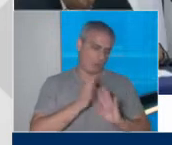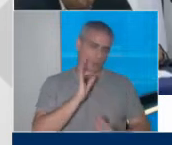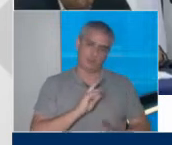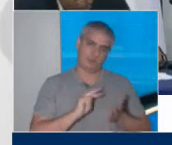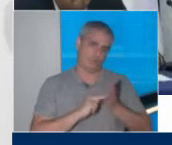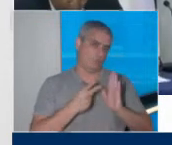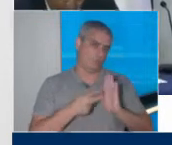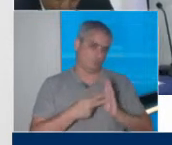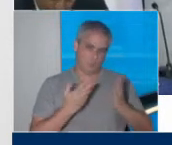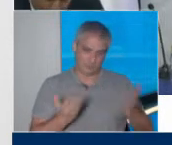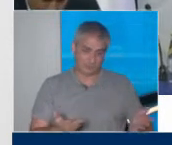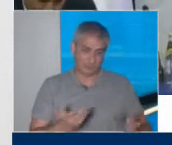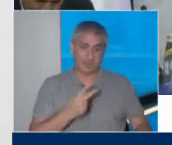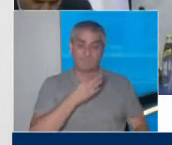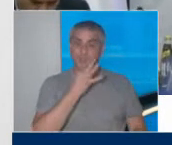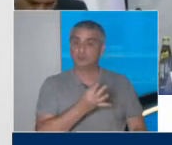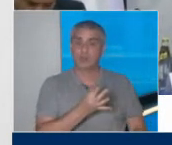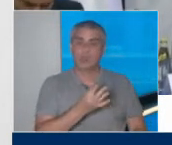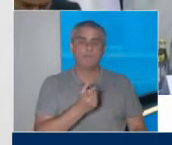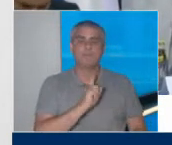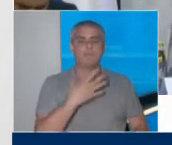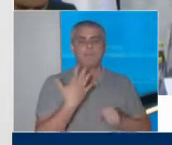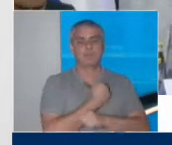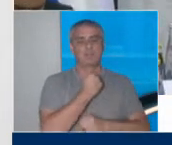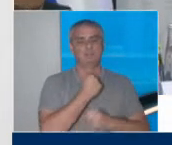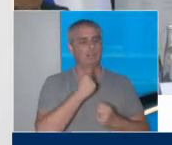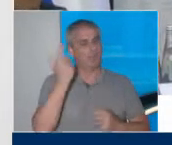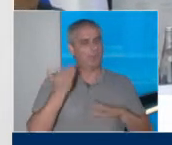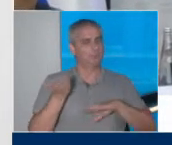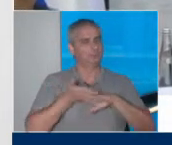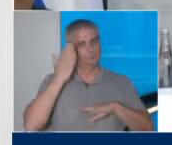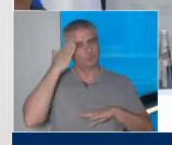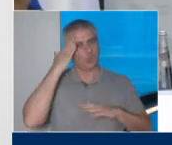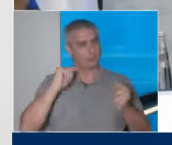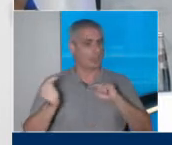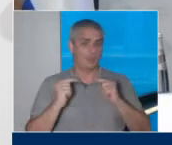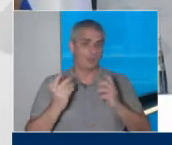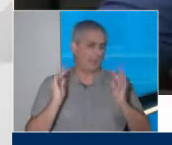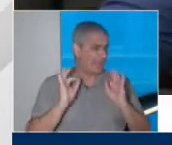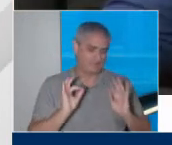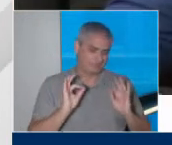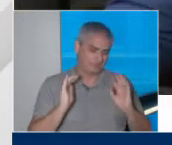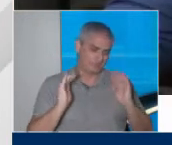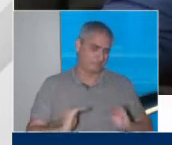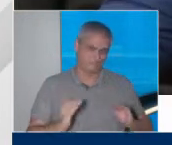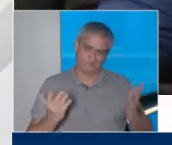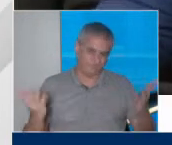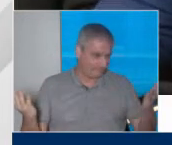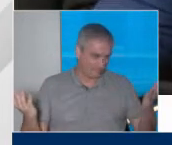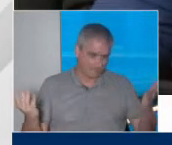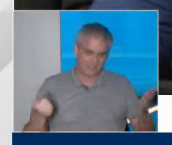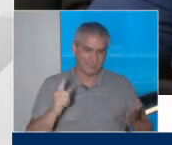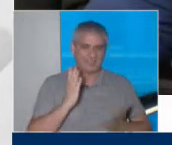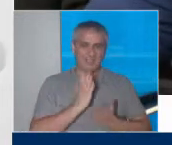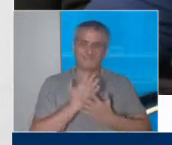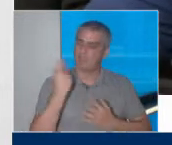אלו. ובאמת השאלה זה מי נצח בקרב על התודעה ופחות האמת לצערנו, כי האמת זה לא...